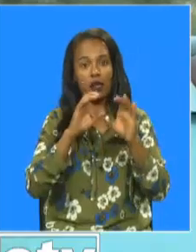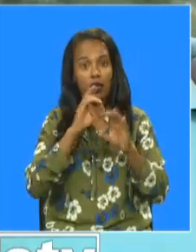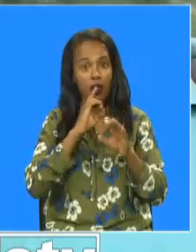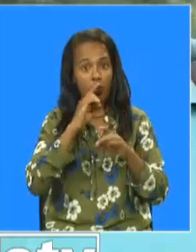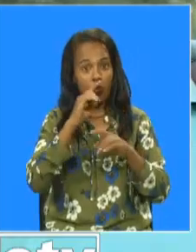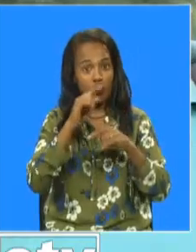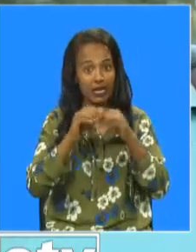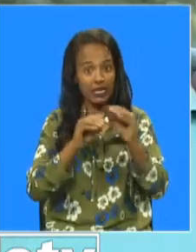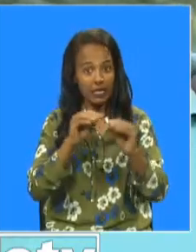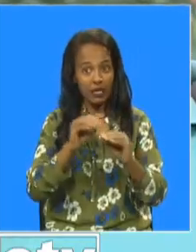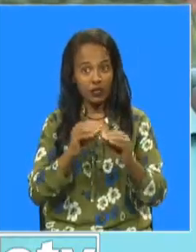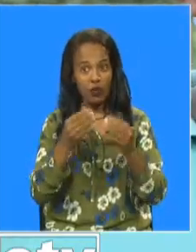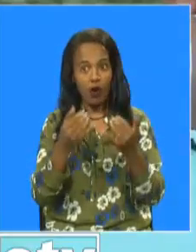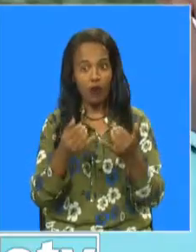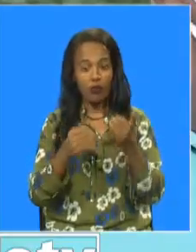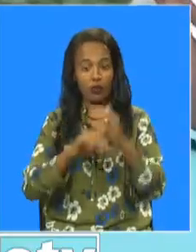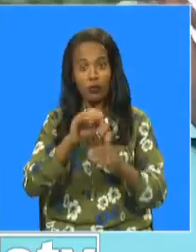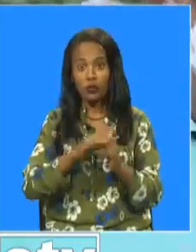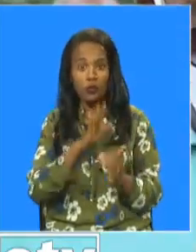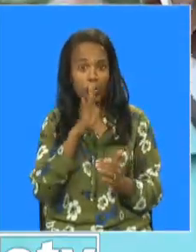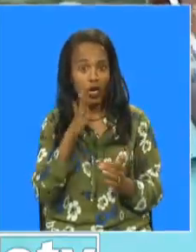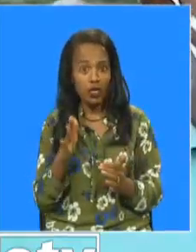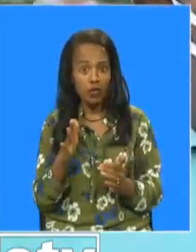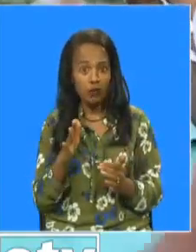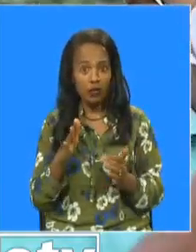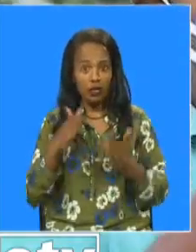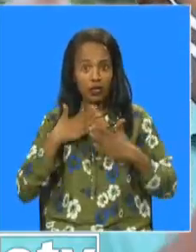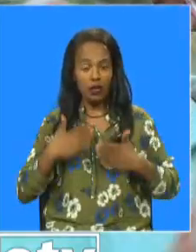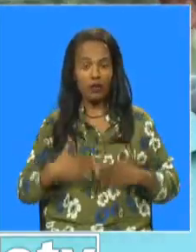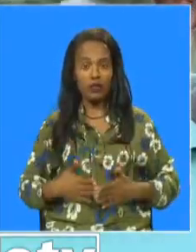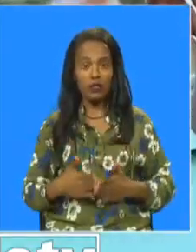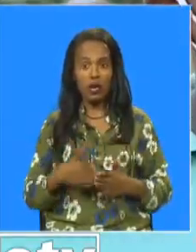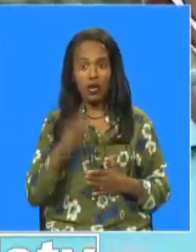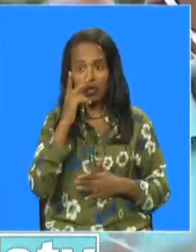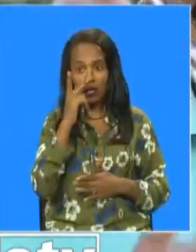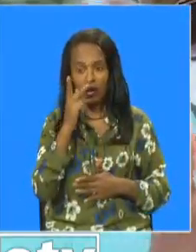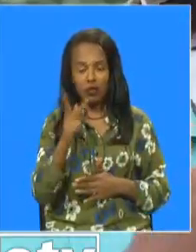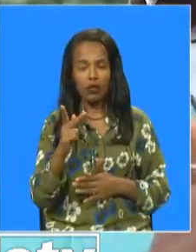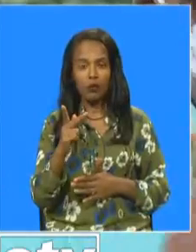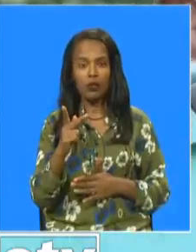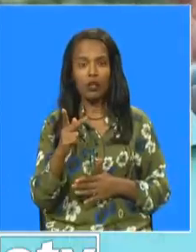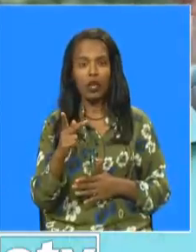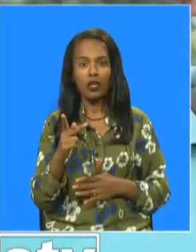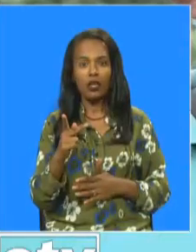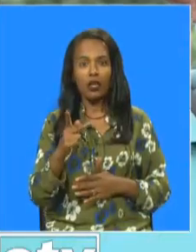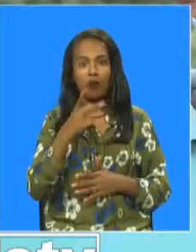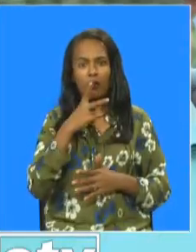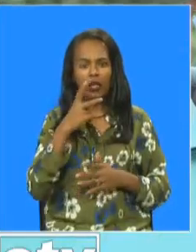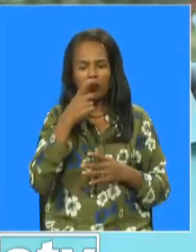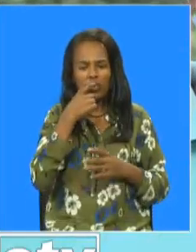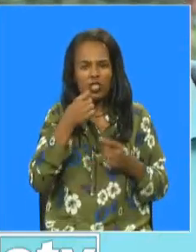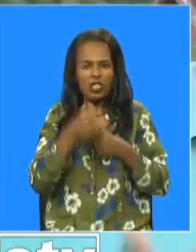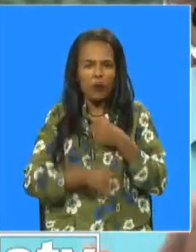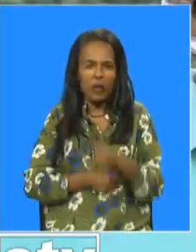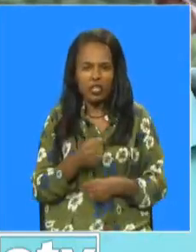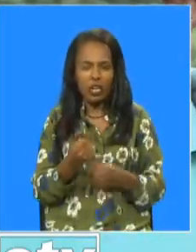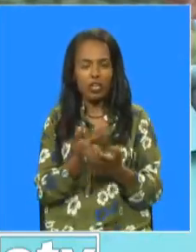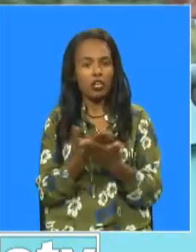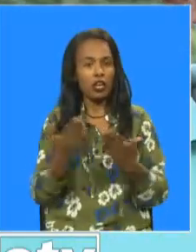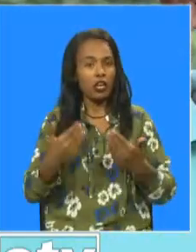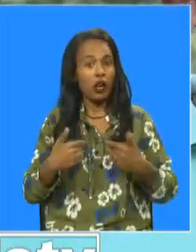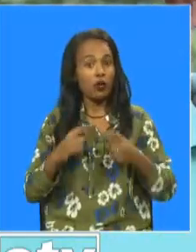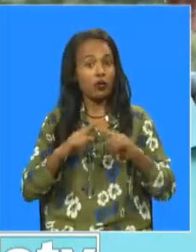ያው ተመችቶኝ አይደለም ከፊዚካሊ ጋር ምናም እንደምታየውም ሳፎኬት የማድረግ ችግር አለ። ግን